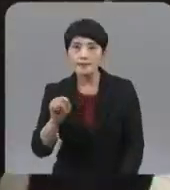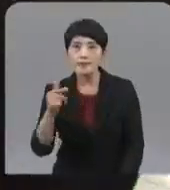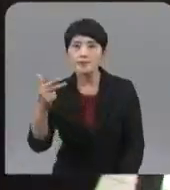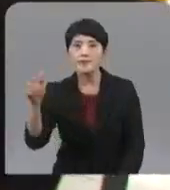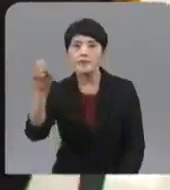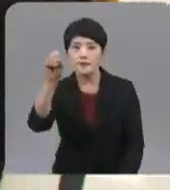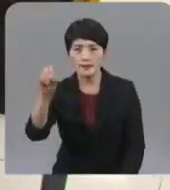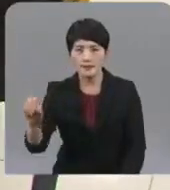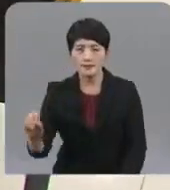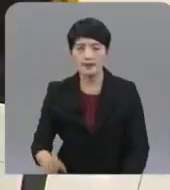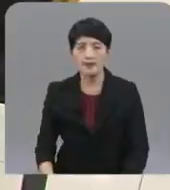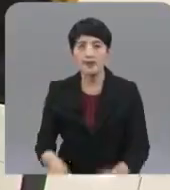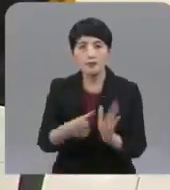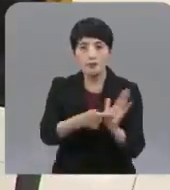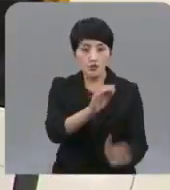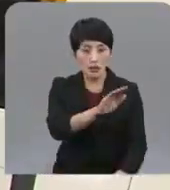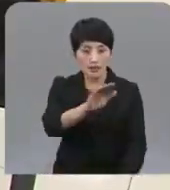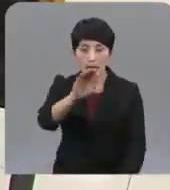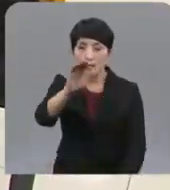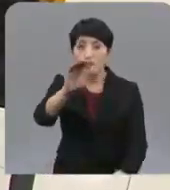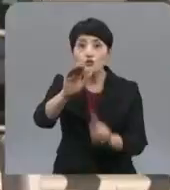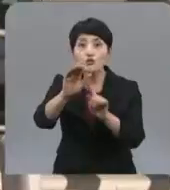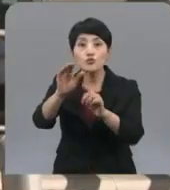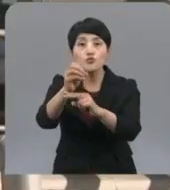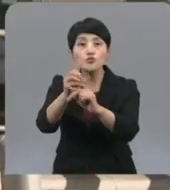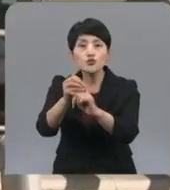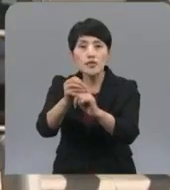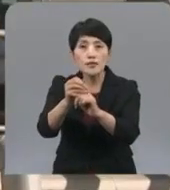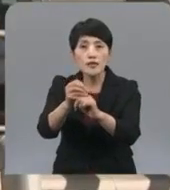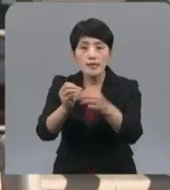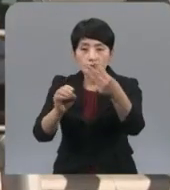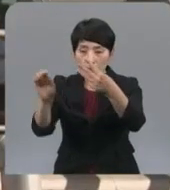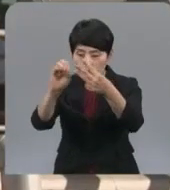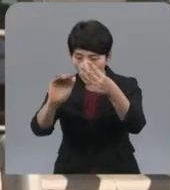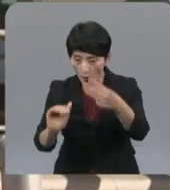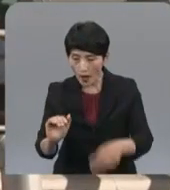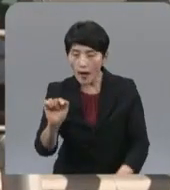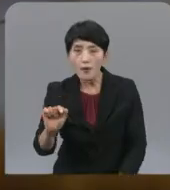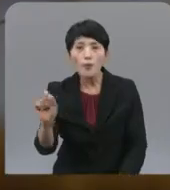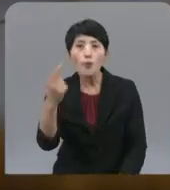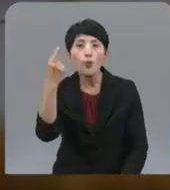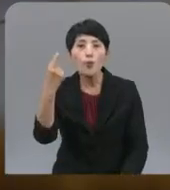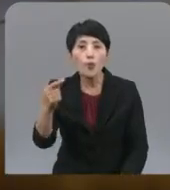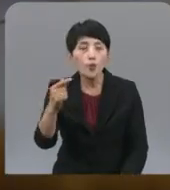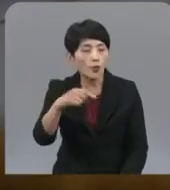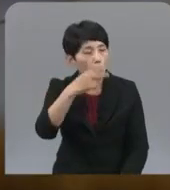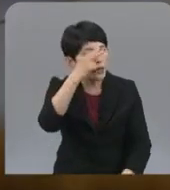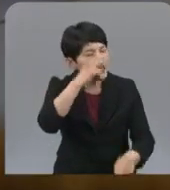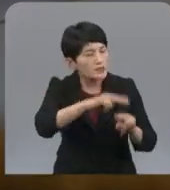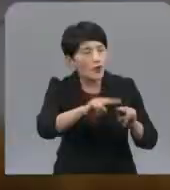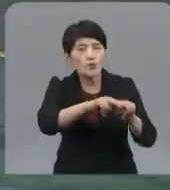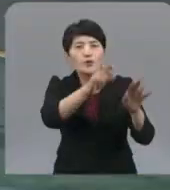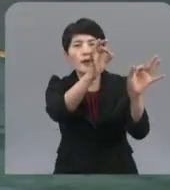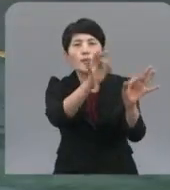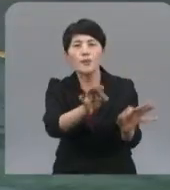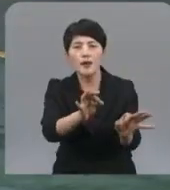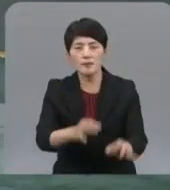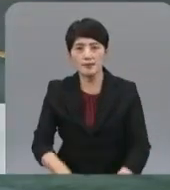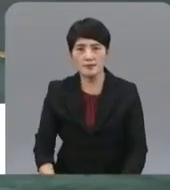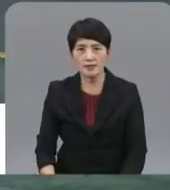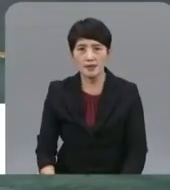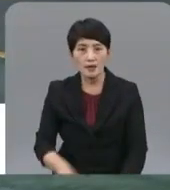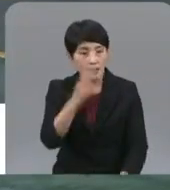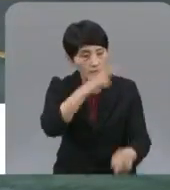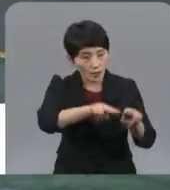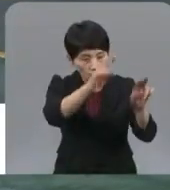涨幅时隔21个月回落至 3% 以下。消费者物价三月上涨 4.2%， 四月和五